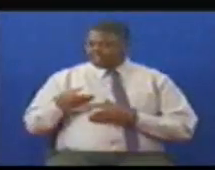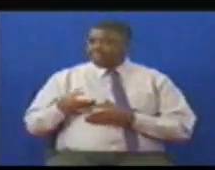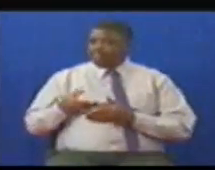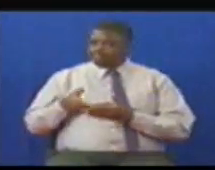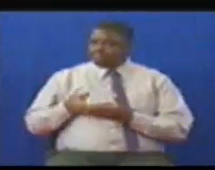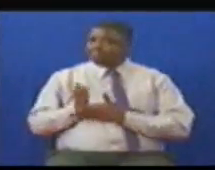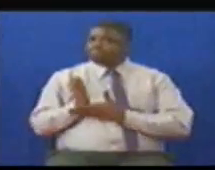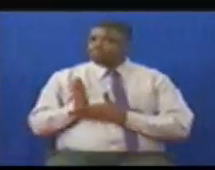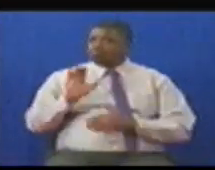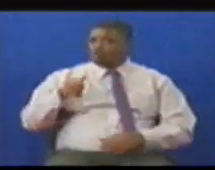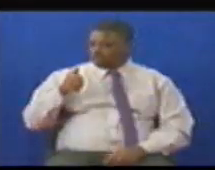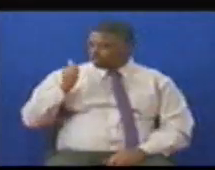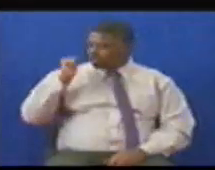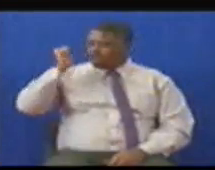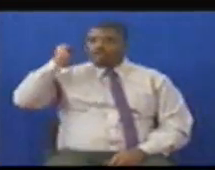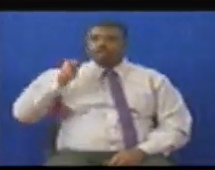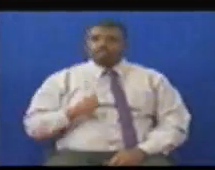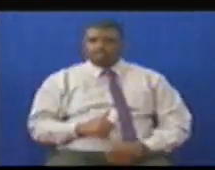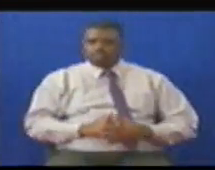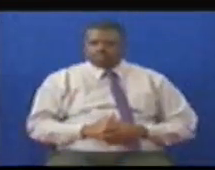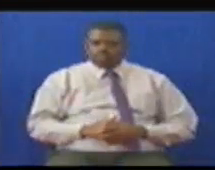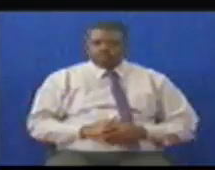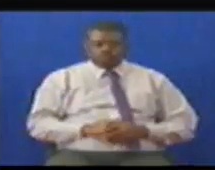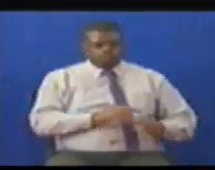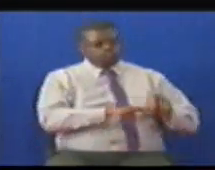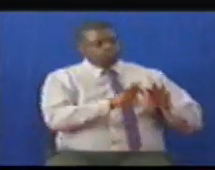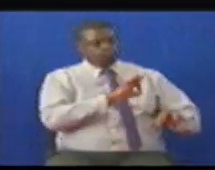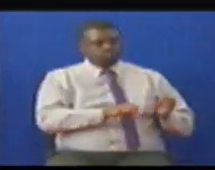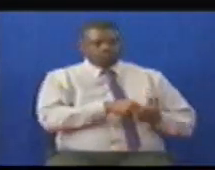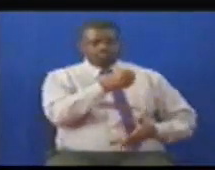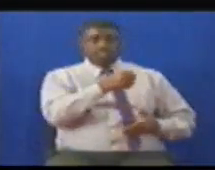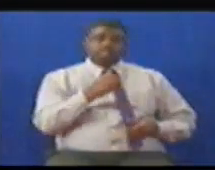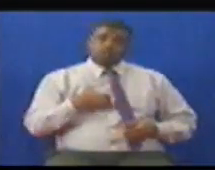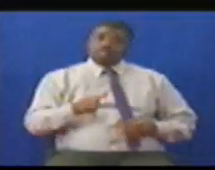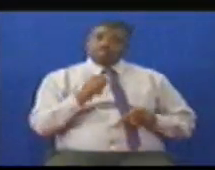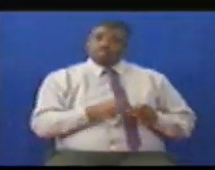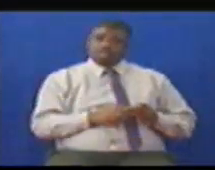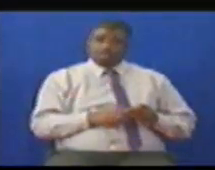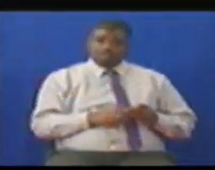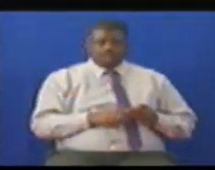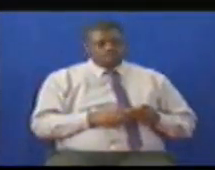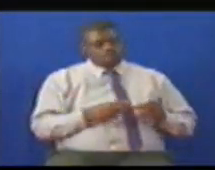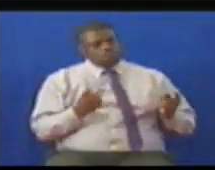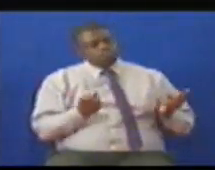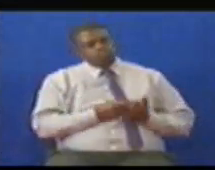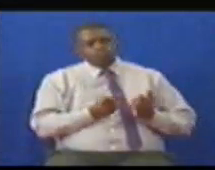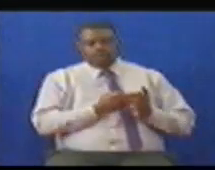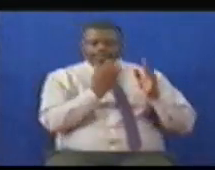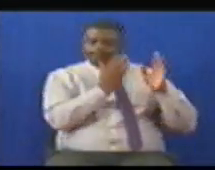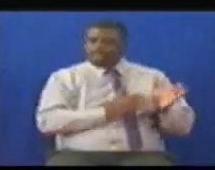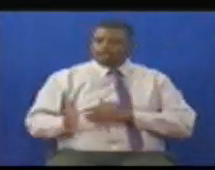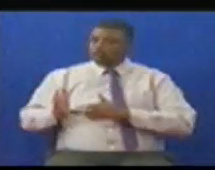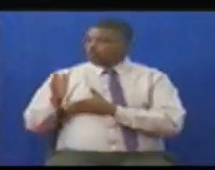ambazo zilikuwa shilingi bilioni 199.8. Uchambuzi wa bajeti ya wizara ya kwa kulinganisha na mpango wa maendeleo ya